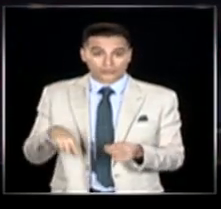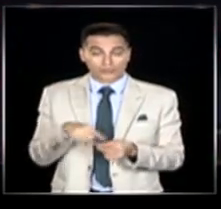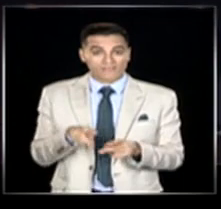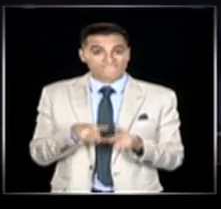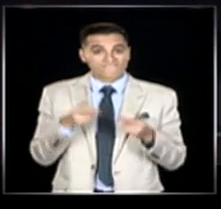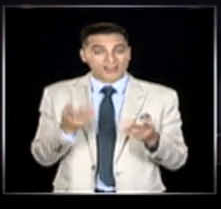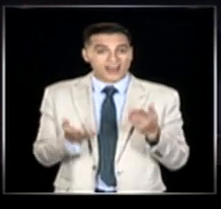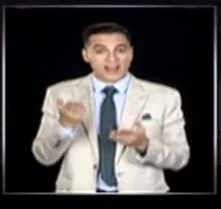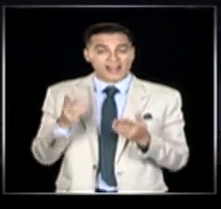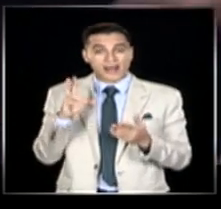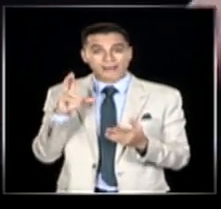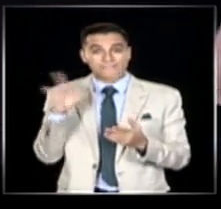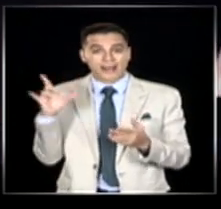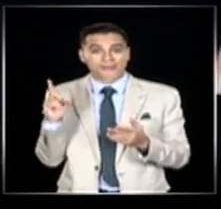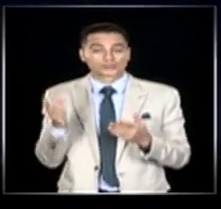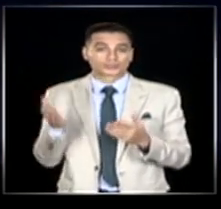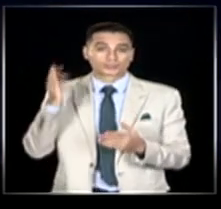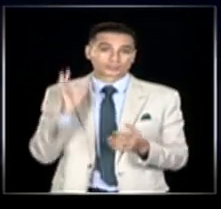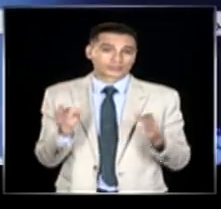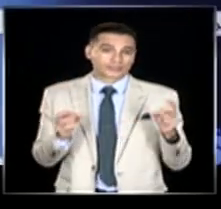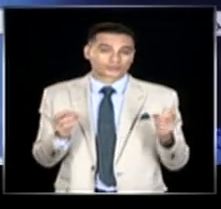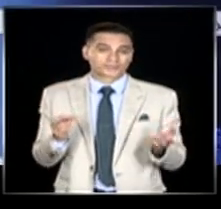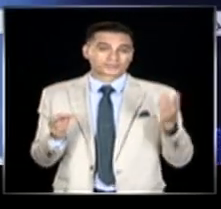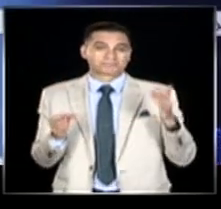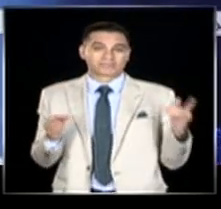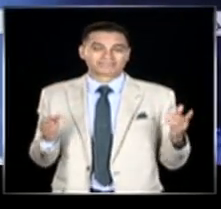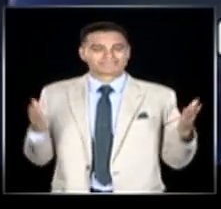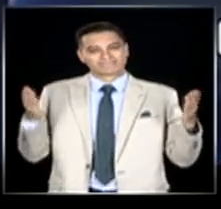مع مدرسة السويدي جدا. إجابة صحيحة.